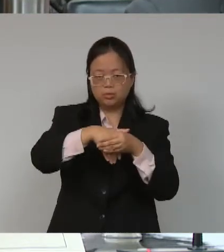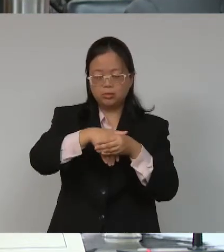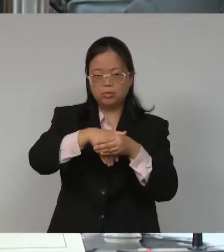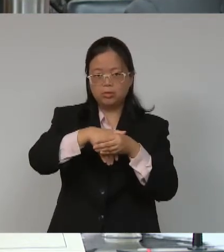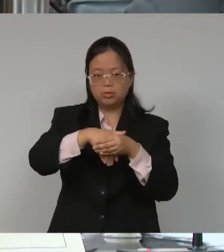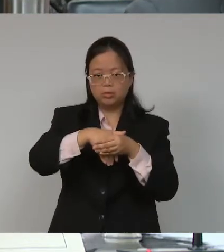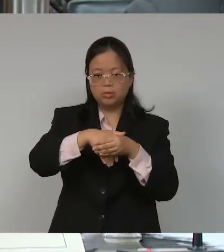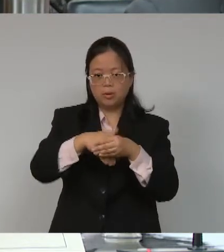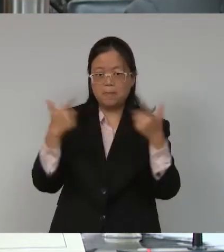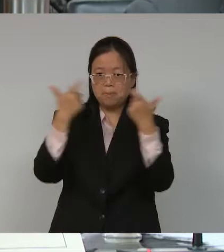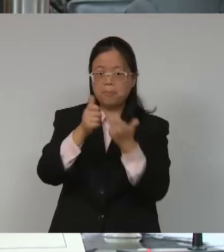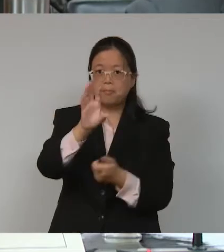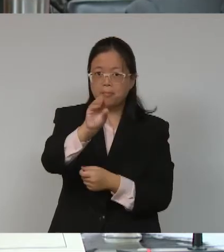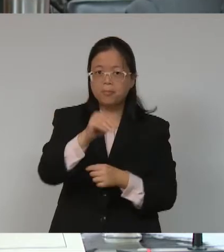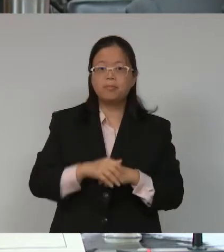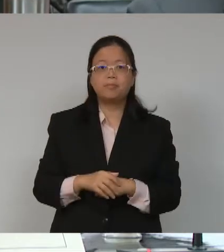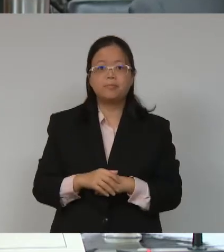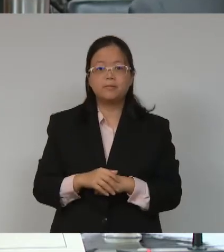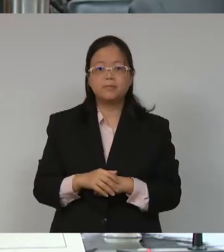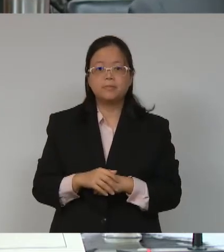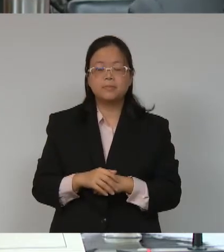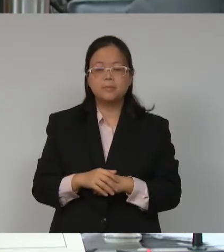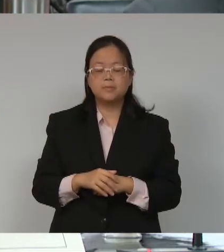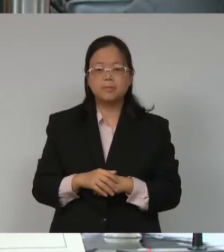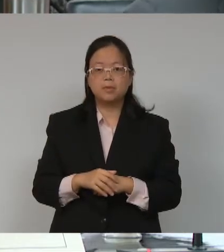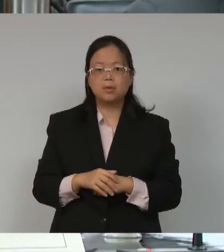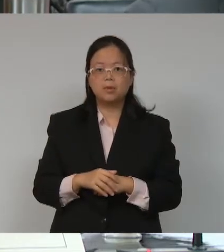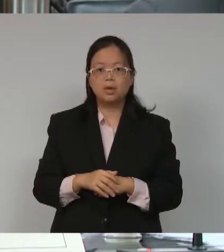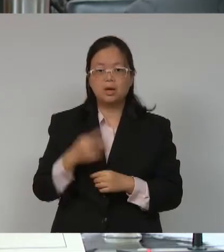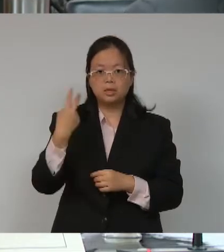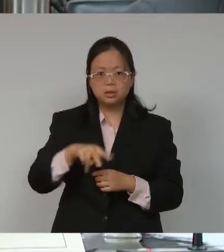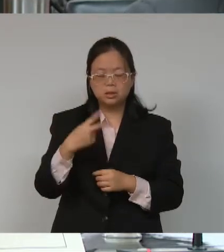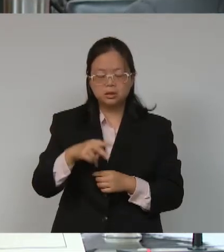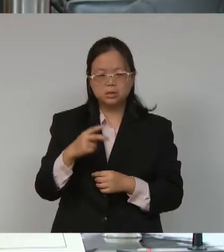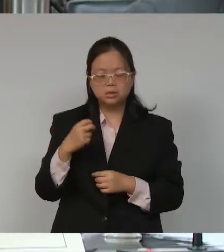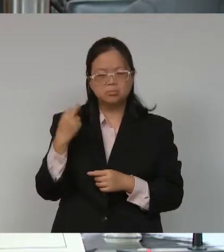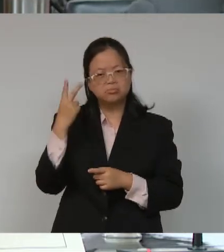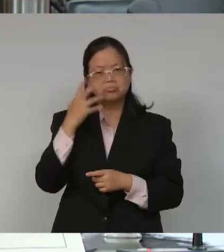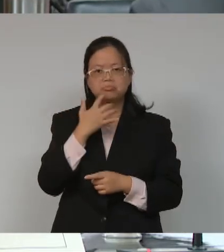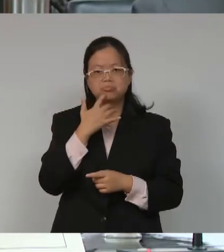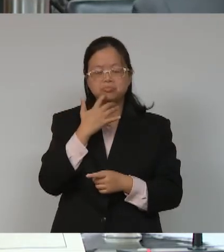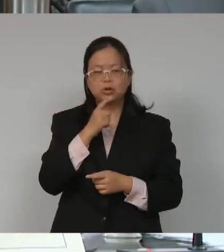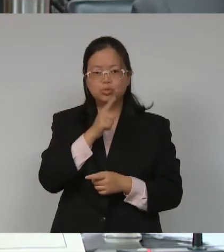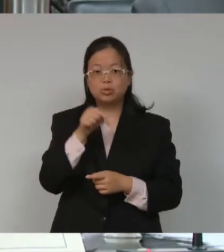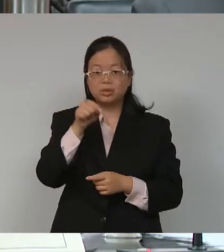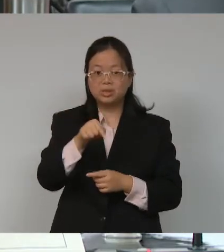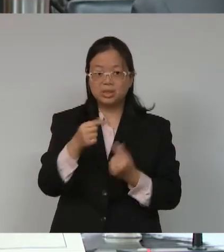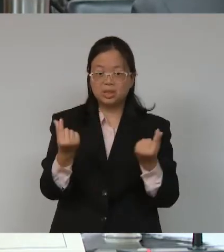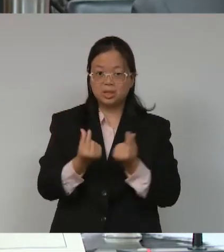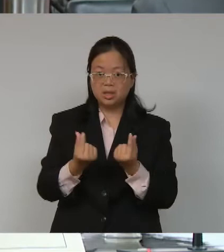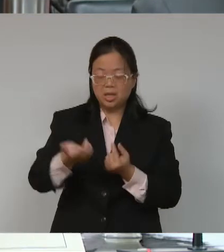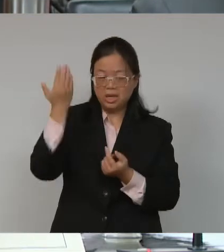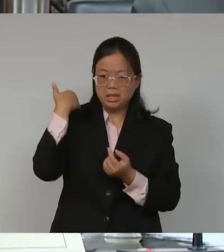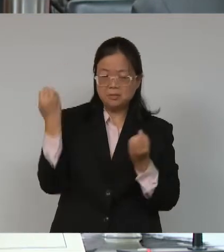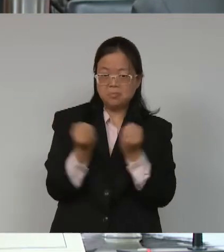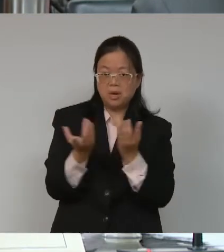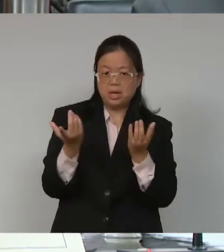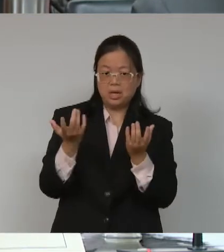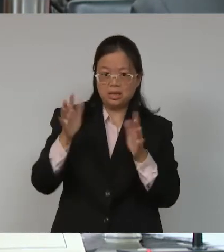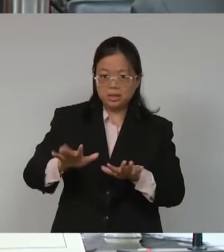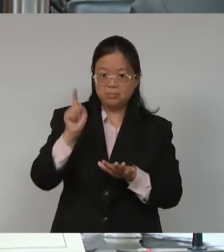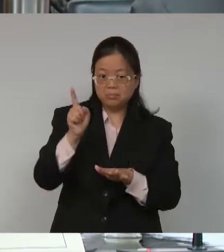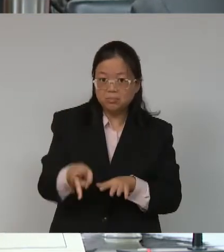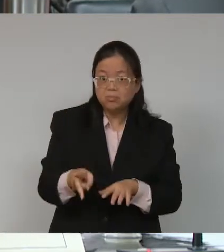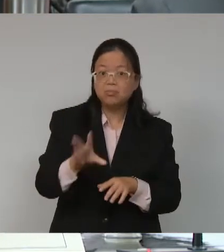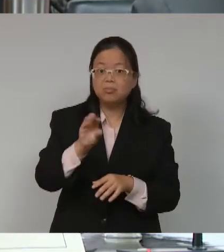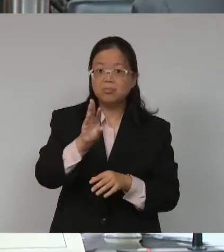那另外的就是说，对于这个是不是有这个同一事件啊这样的一个情形？但我来讲